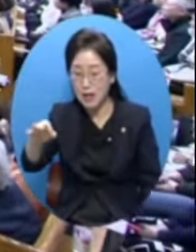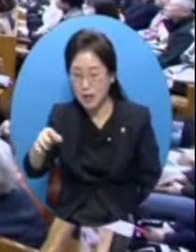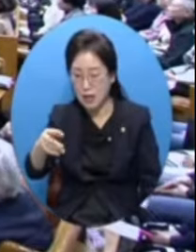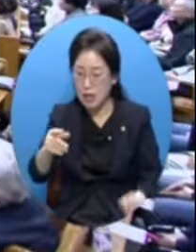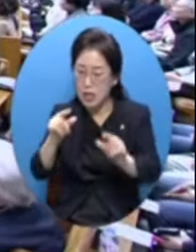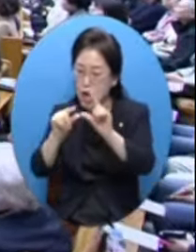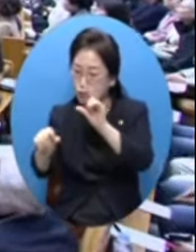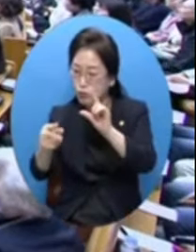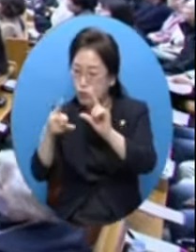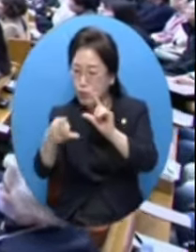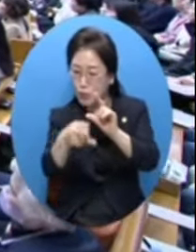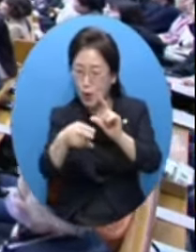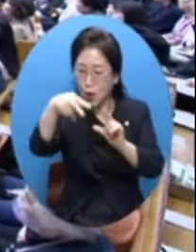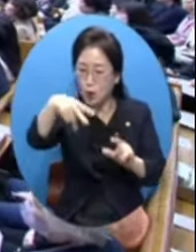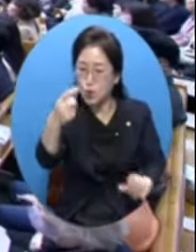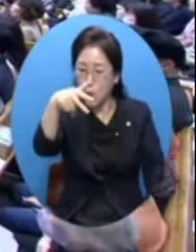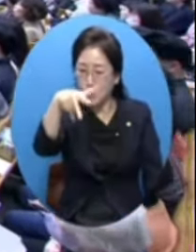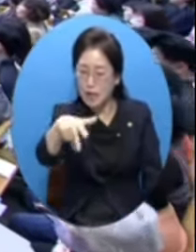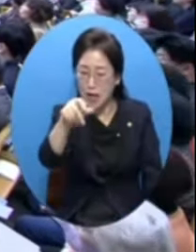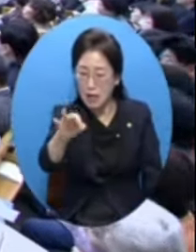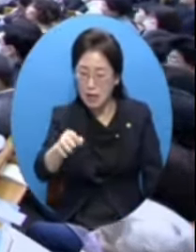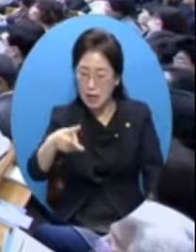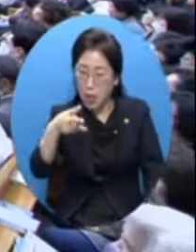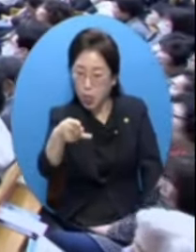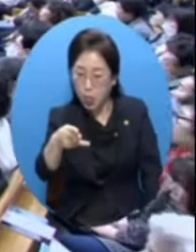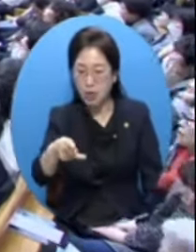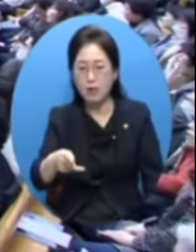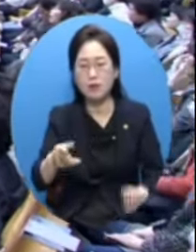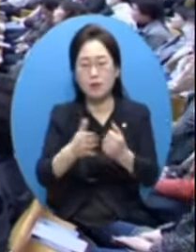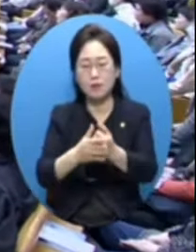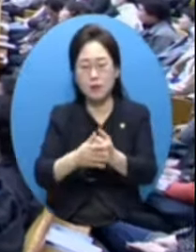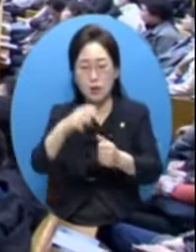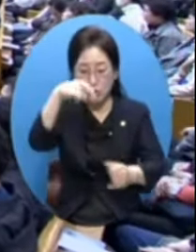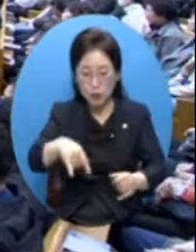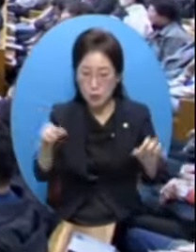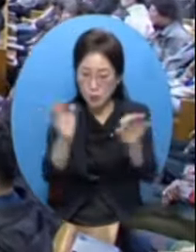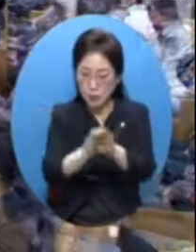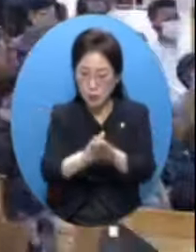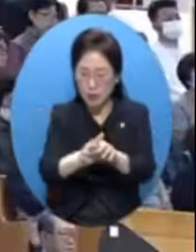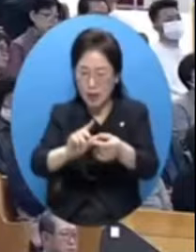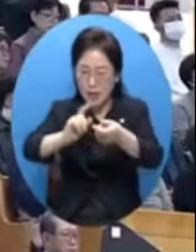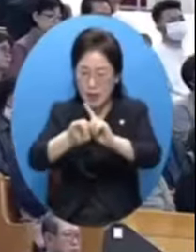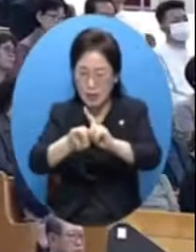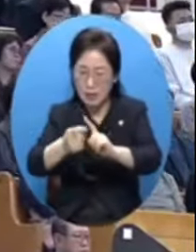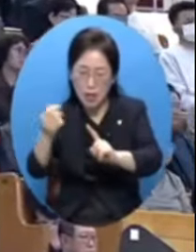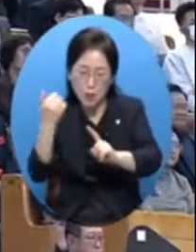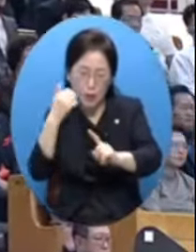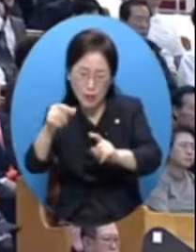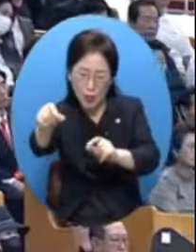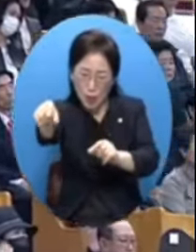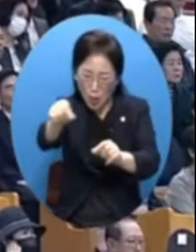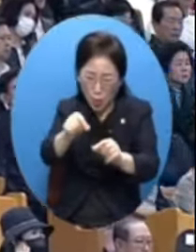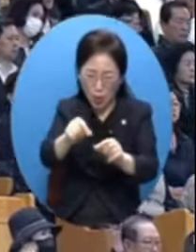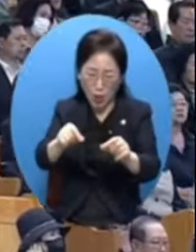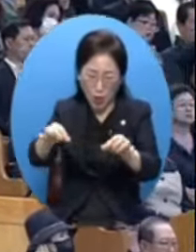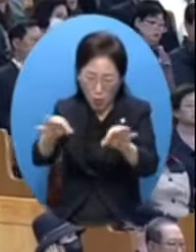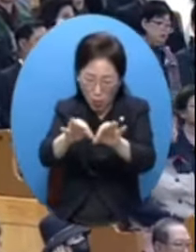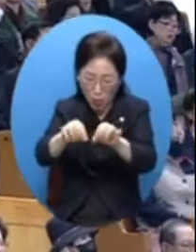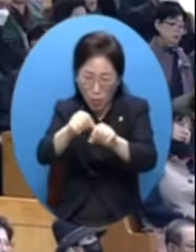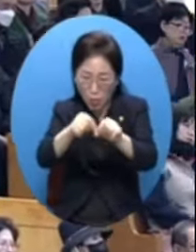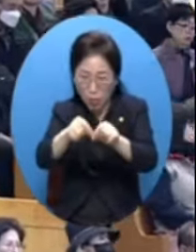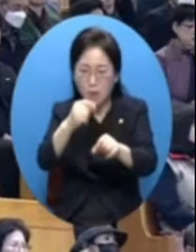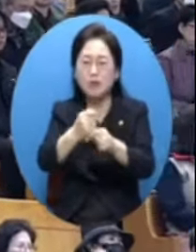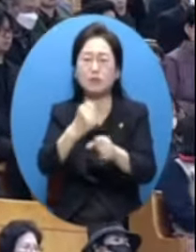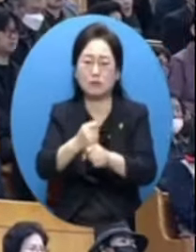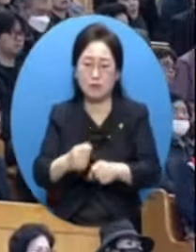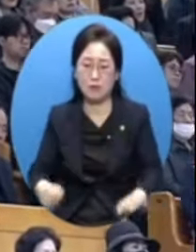잘라내서 위가 없어지니까 대형 위를 갖다 만들어 넣었다고 합니다. 그러고 나서 그 집도의가 말하기를